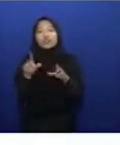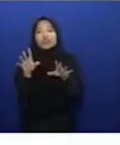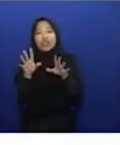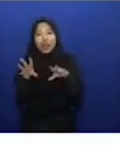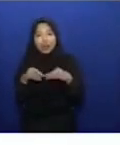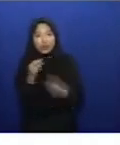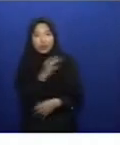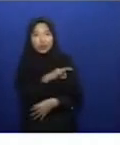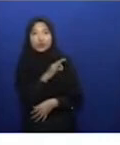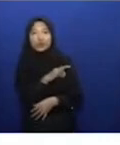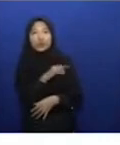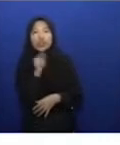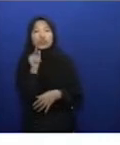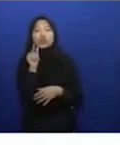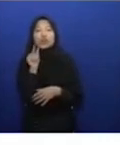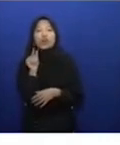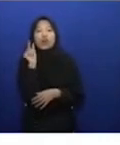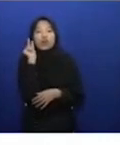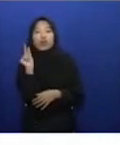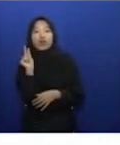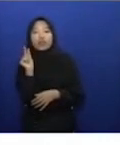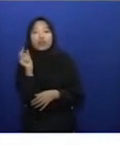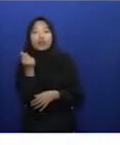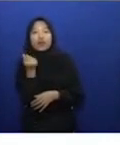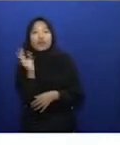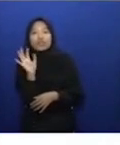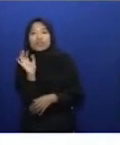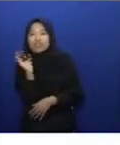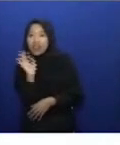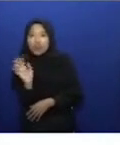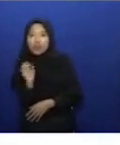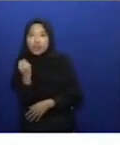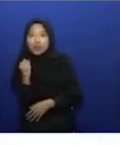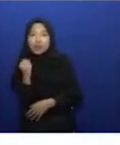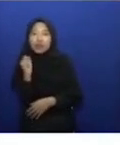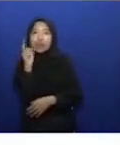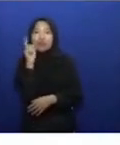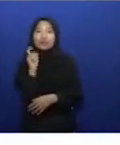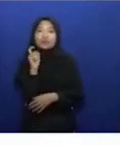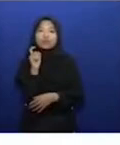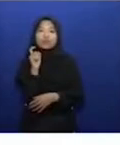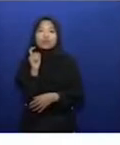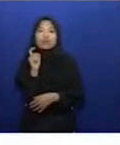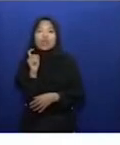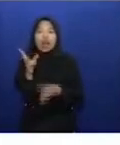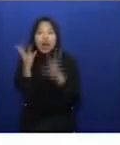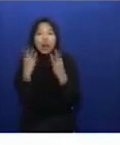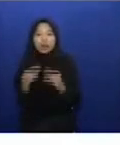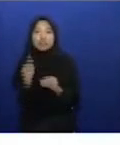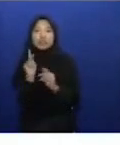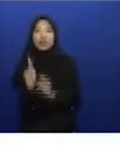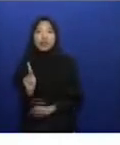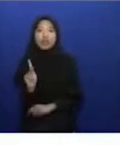jutanya pakai untuk modal lagi, putar lagi. Habis itu dapat untung lagi, sisihkan sebagian untuk usaha, sebagian untuk